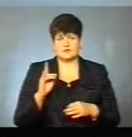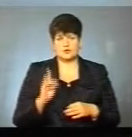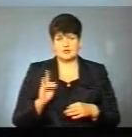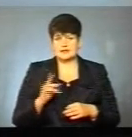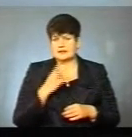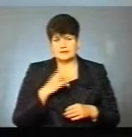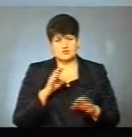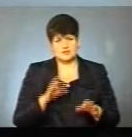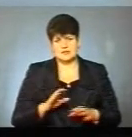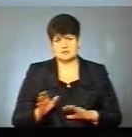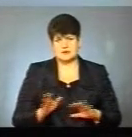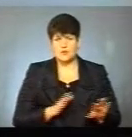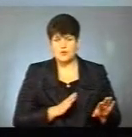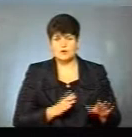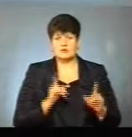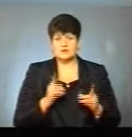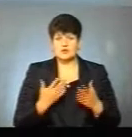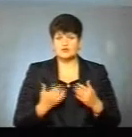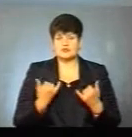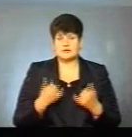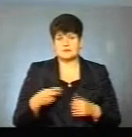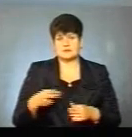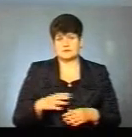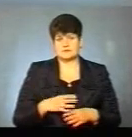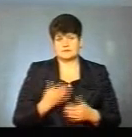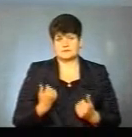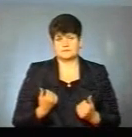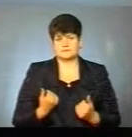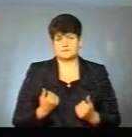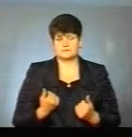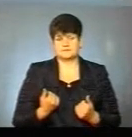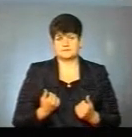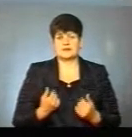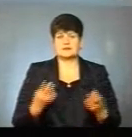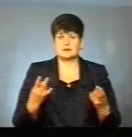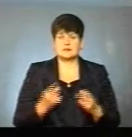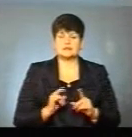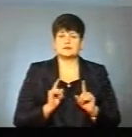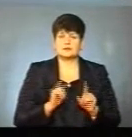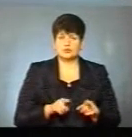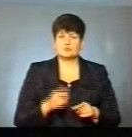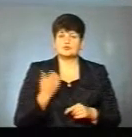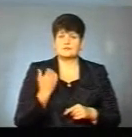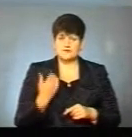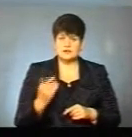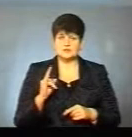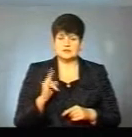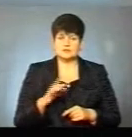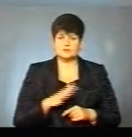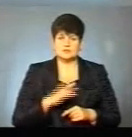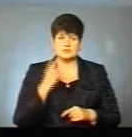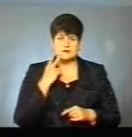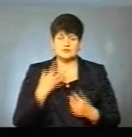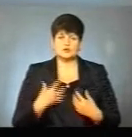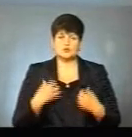на закон, навіть якщо він зараз ще не підписаний? Варто для того, щоб ваша дитина була завжди